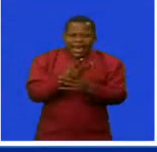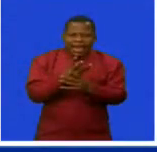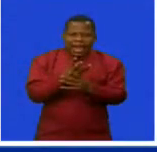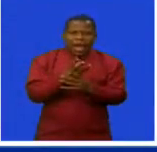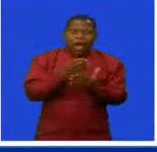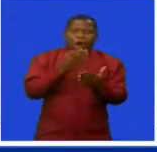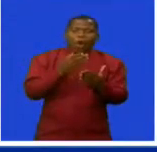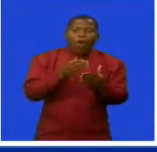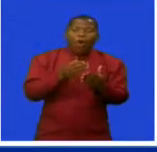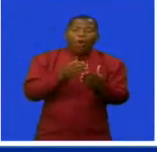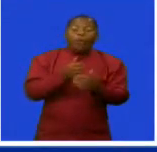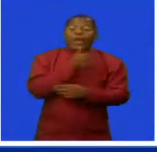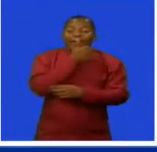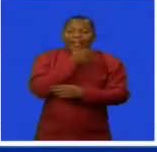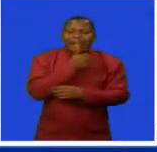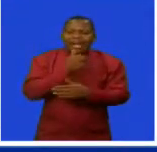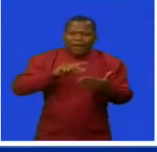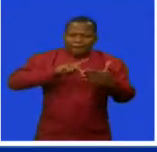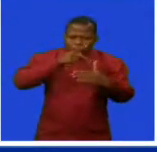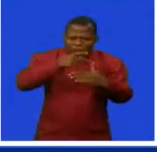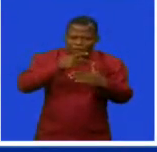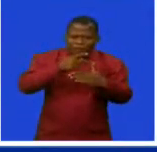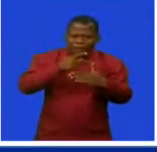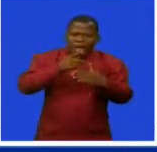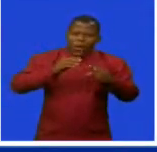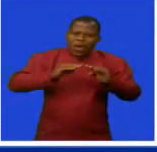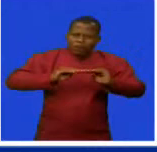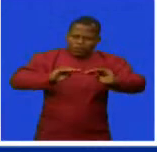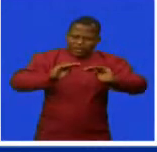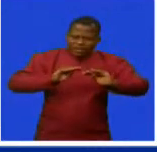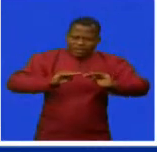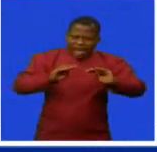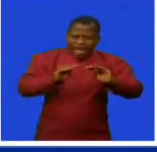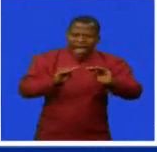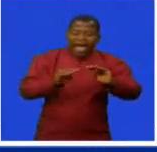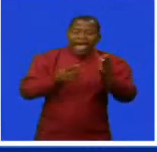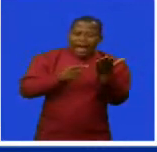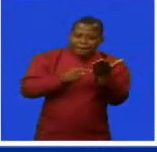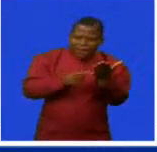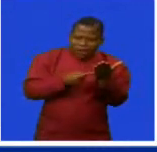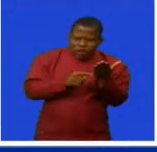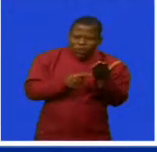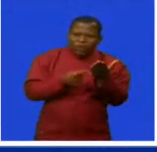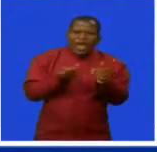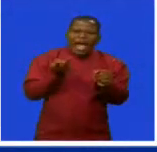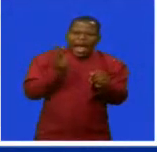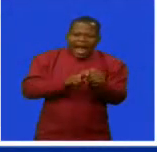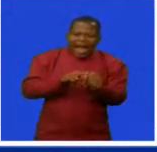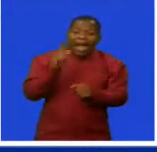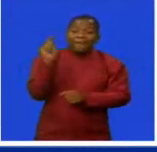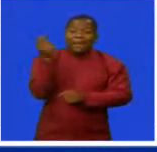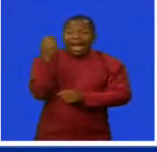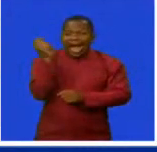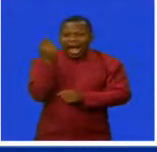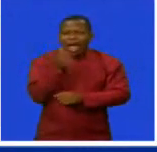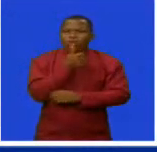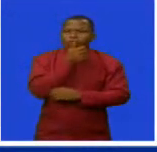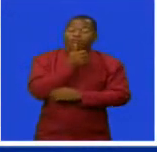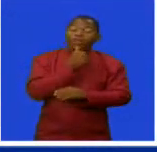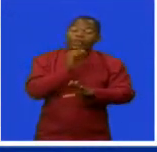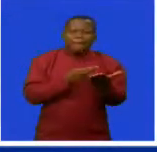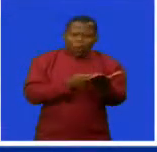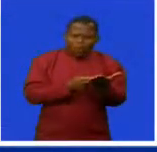lithi libuke ukuthi loluhlelo lungasebenta nasemakhaya. Kanti lokunye lokuthi imvangulombiko